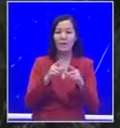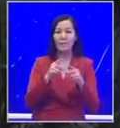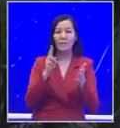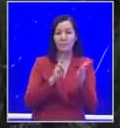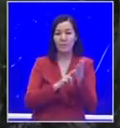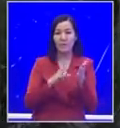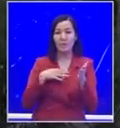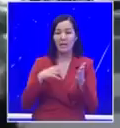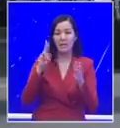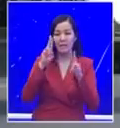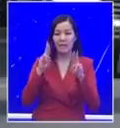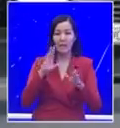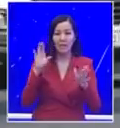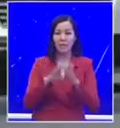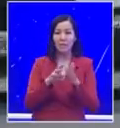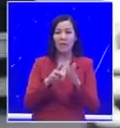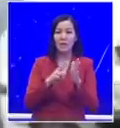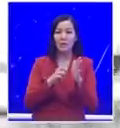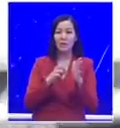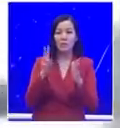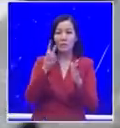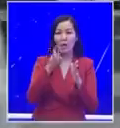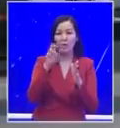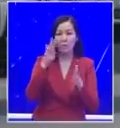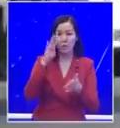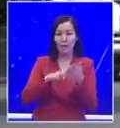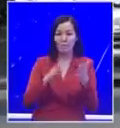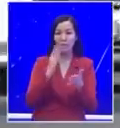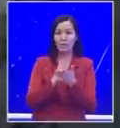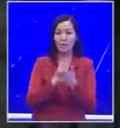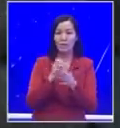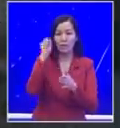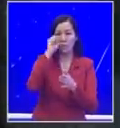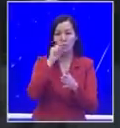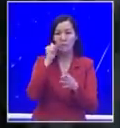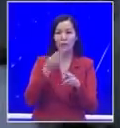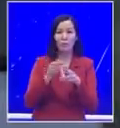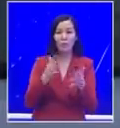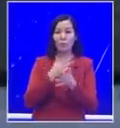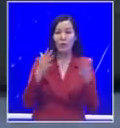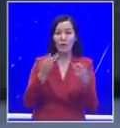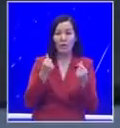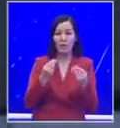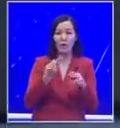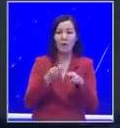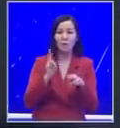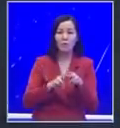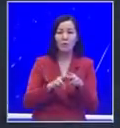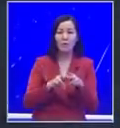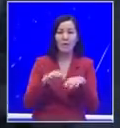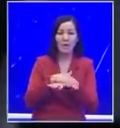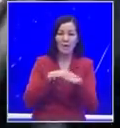Ережені елемегендерге 700 ақш доллары көлемінде айыппұл салынады. Өзбектер үшін бұл өте қомақты қаражат. Сондықтан